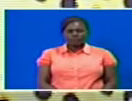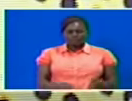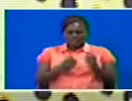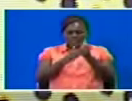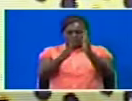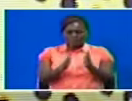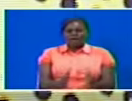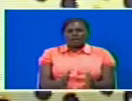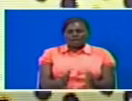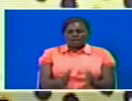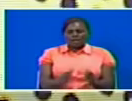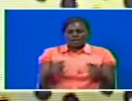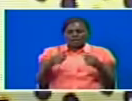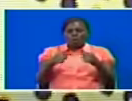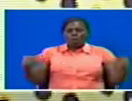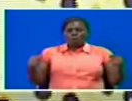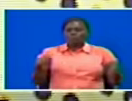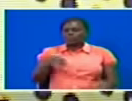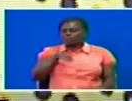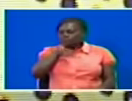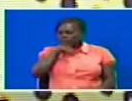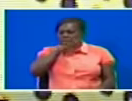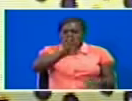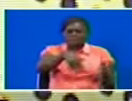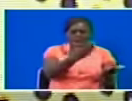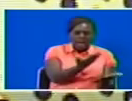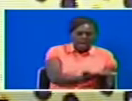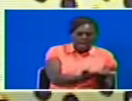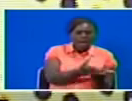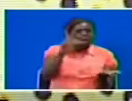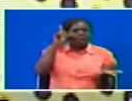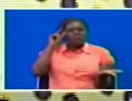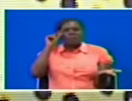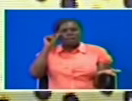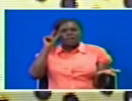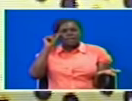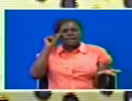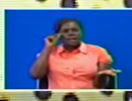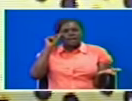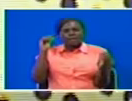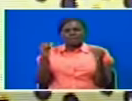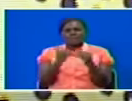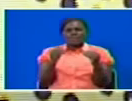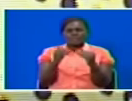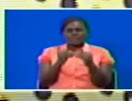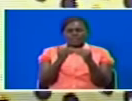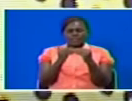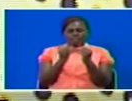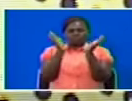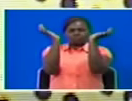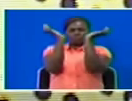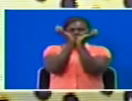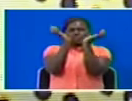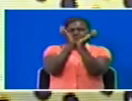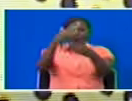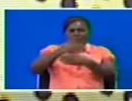Kiongozi wa chama cha ODM Raila Odinga mawasili Mombasa na kuelekea katika uwanja wa Mbuzi alipozuru uwanja wa michezo ambao unaendelea